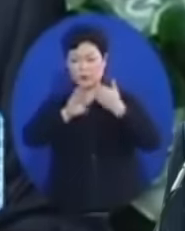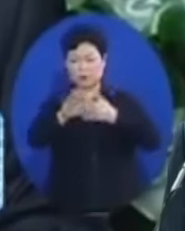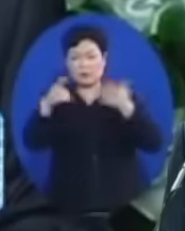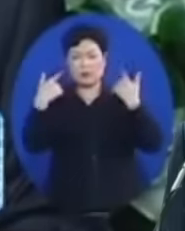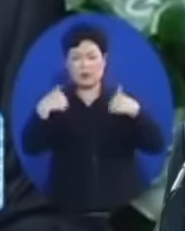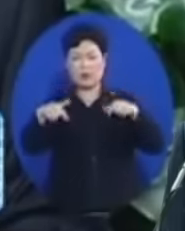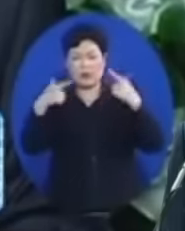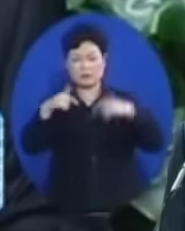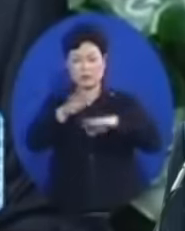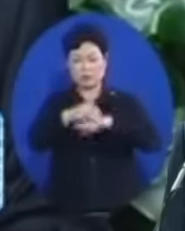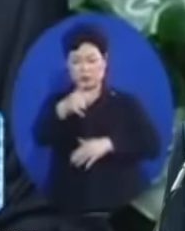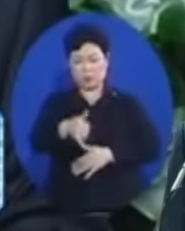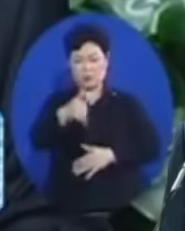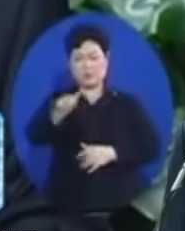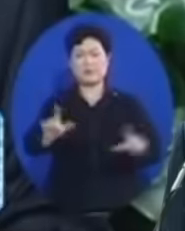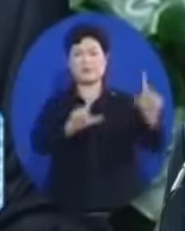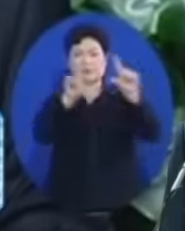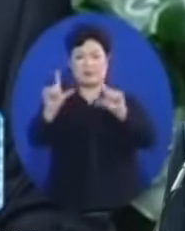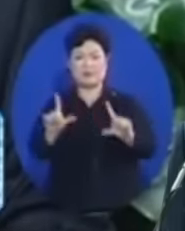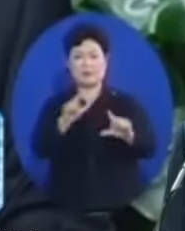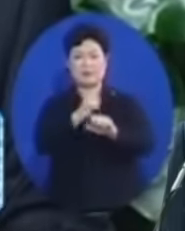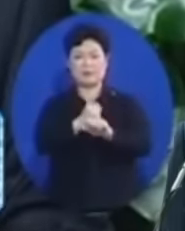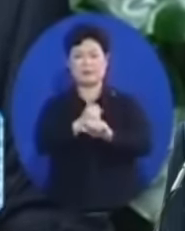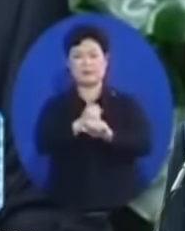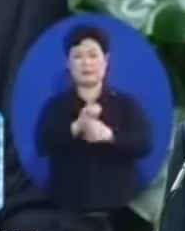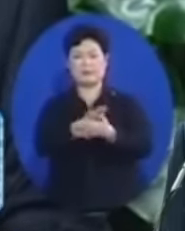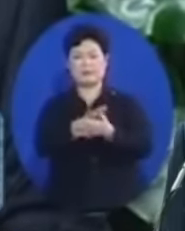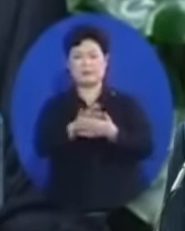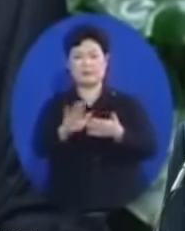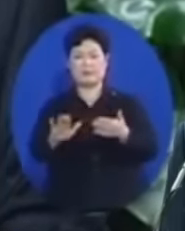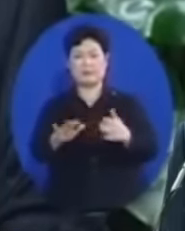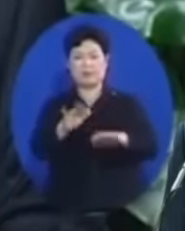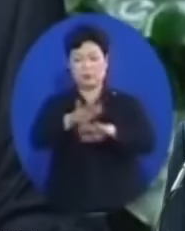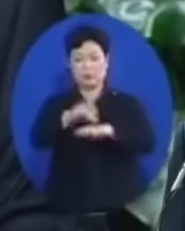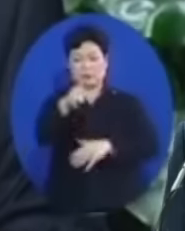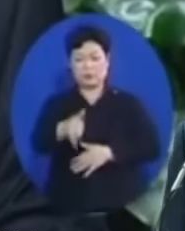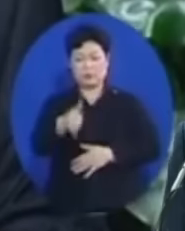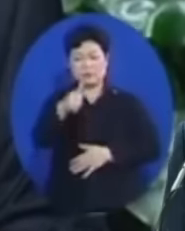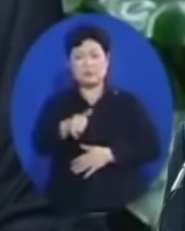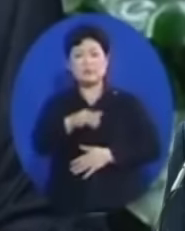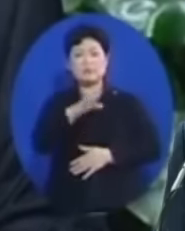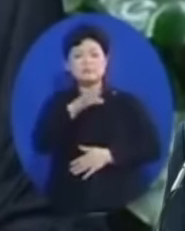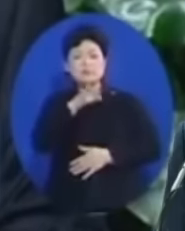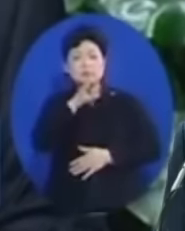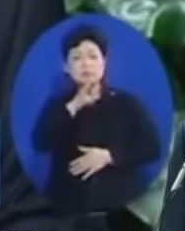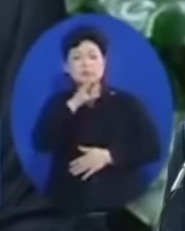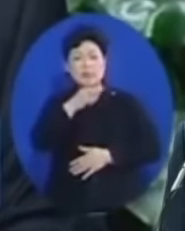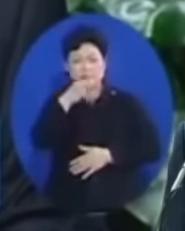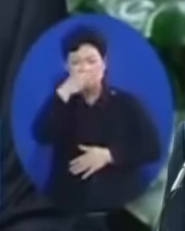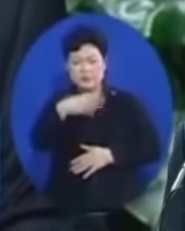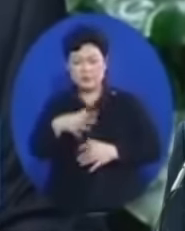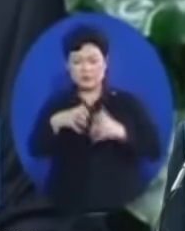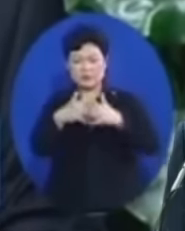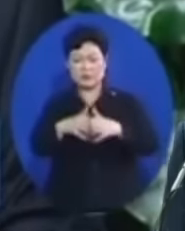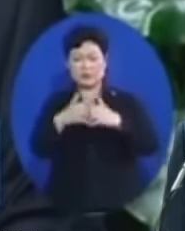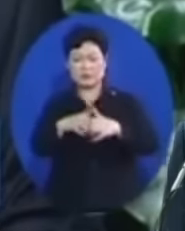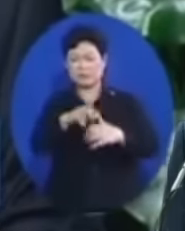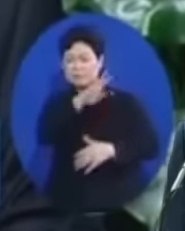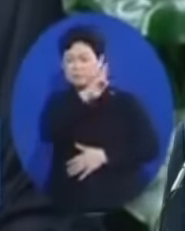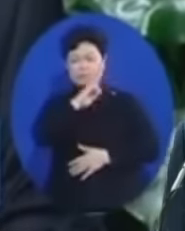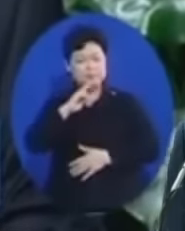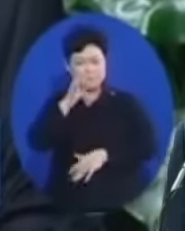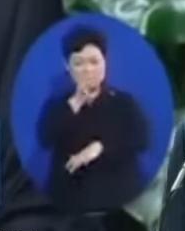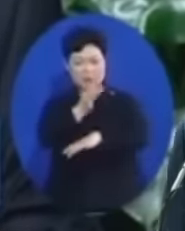항상 농경생활을 하며 살아왔습니다 이 농경생활이 아무리 고학화되고 기계화되고 편리하게